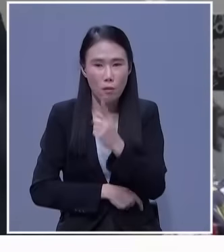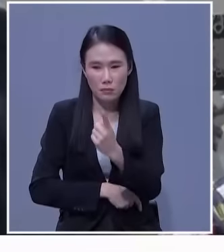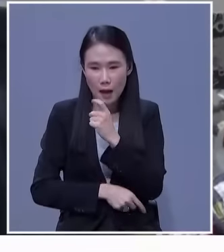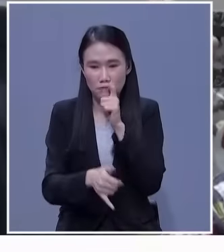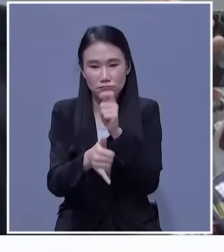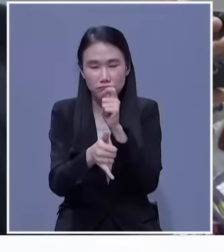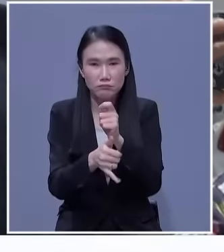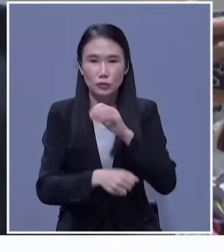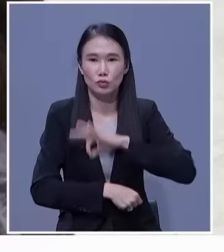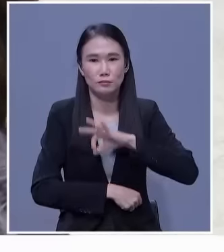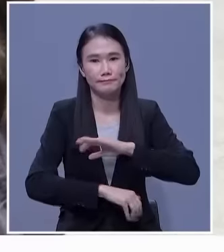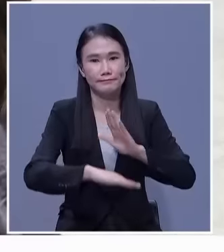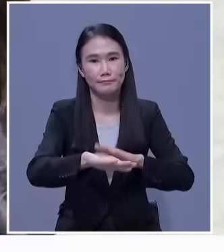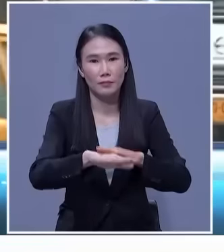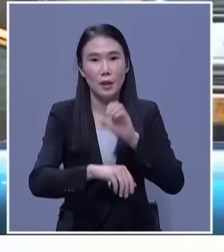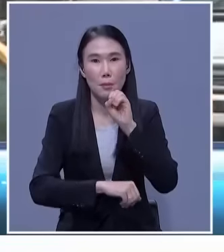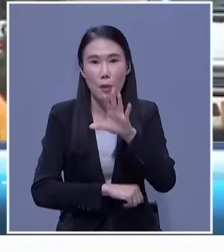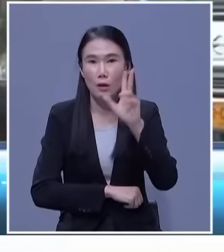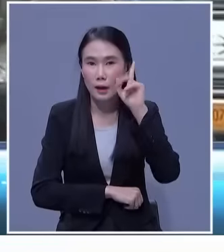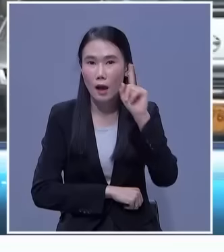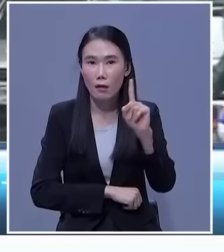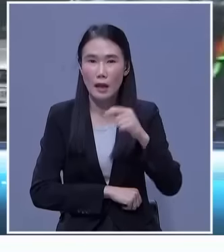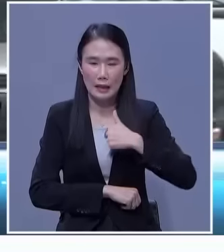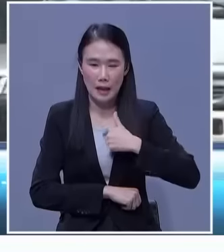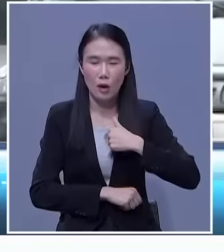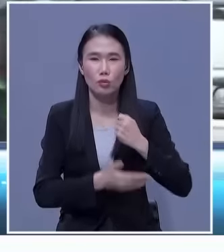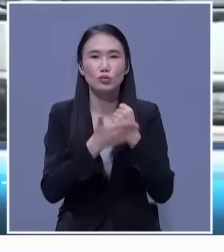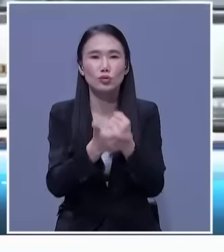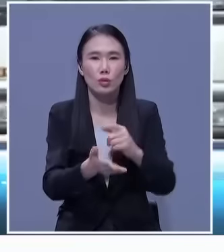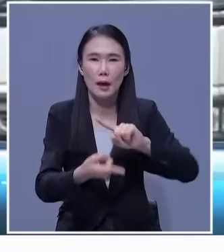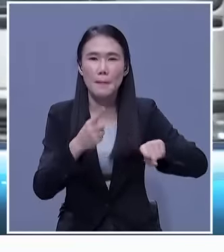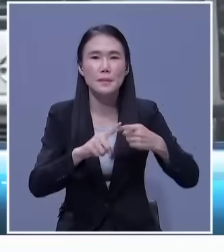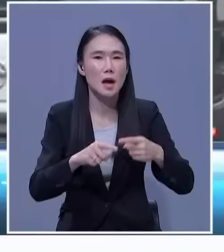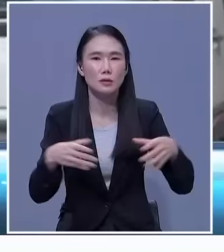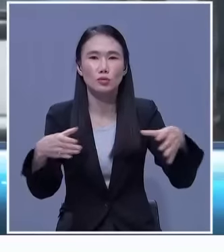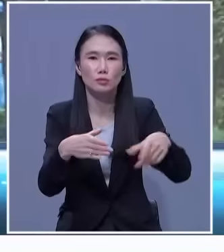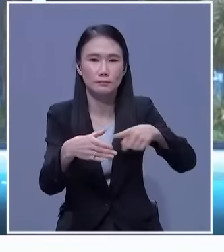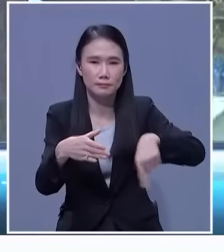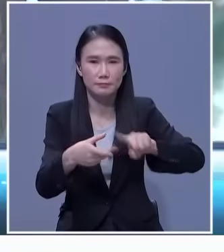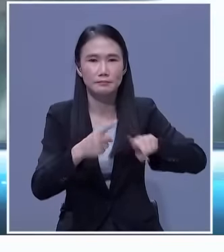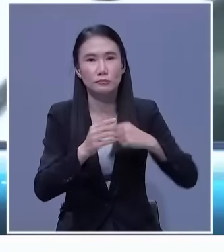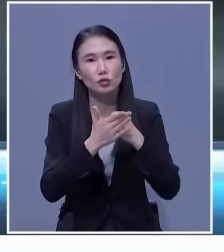ษณ์นายชนรงค์เองก็ย้ำกับผู้สื่อข่าวนะคะบอกว่าเขาเพียงแค่ช่วยเหลือเพื่อนมนุษย์เท่านั้นค่ะ